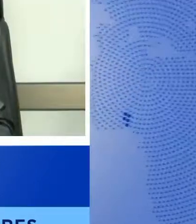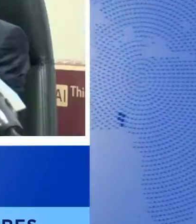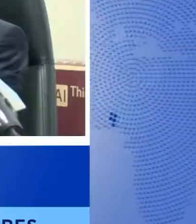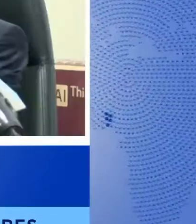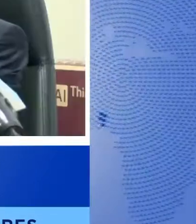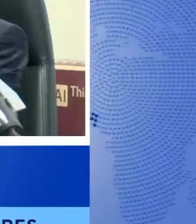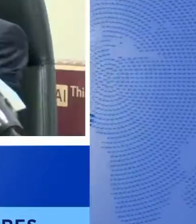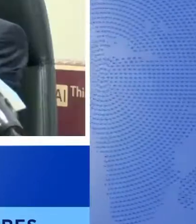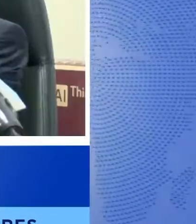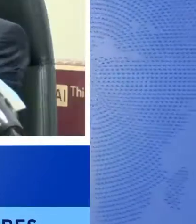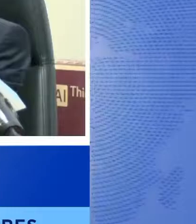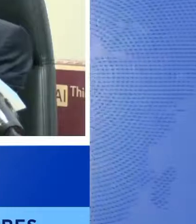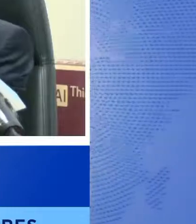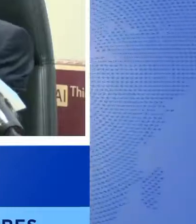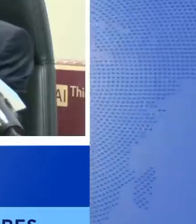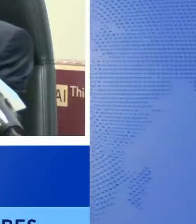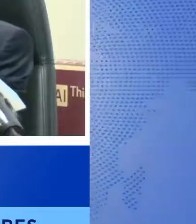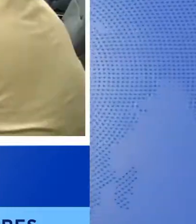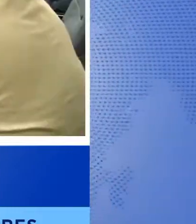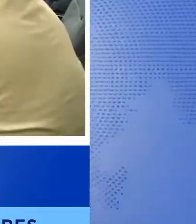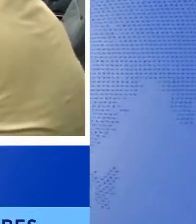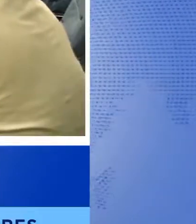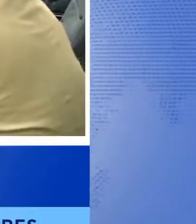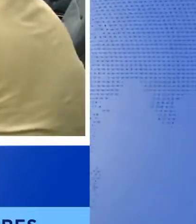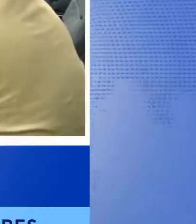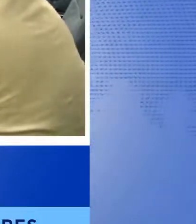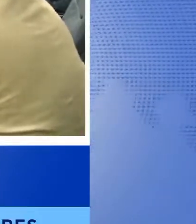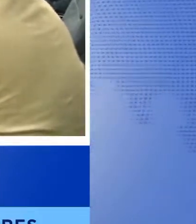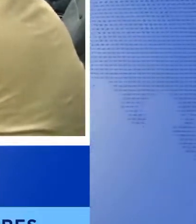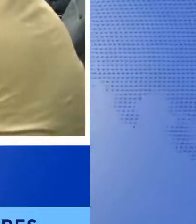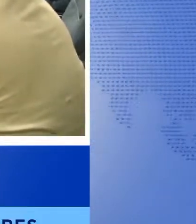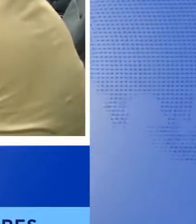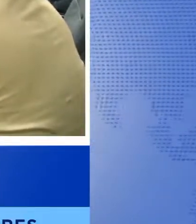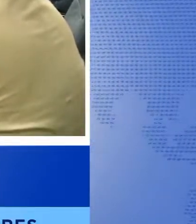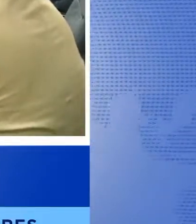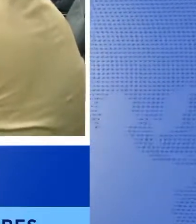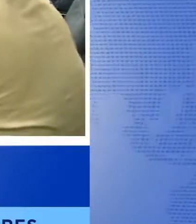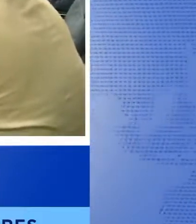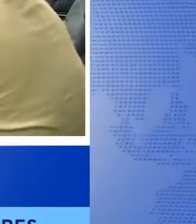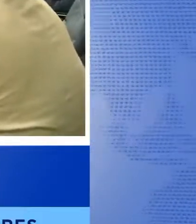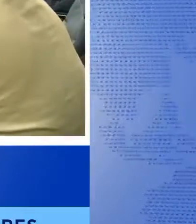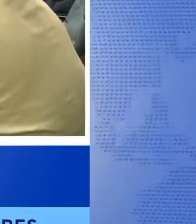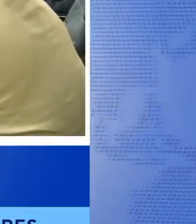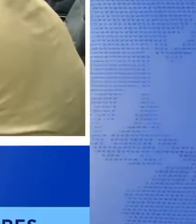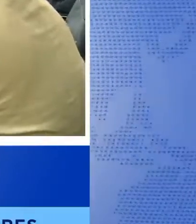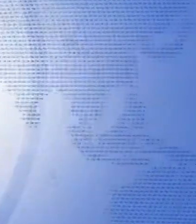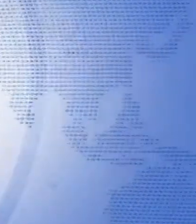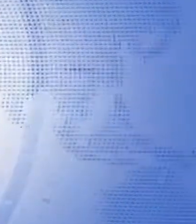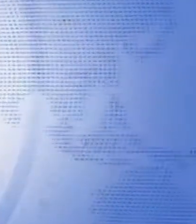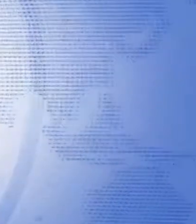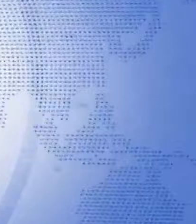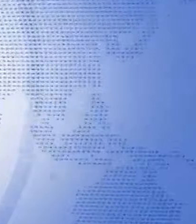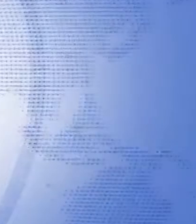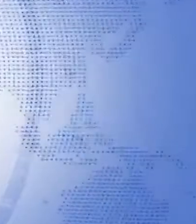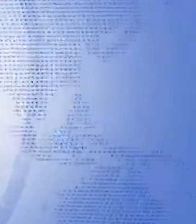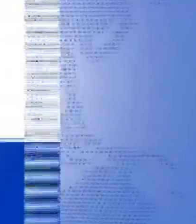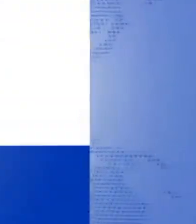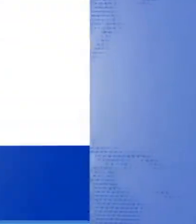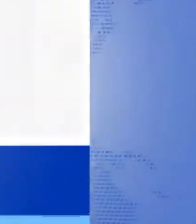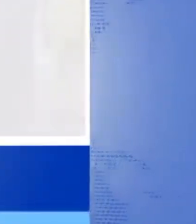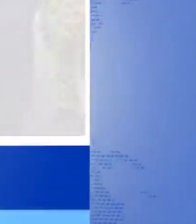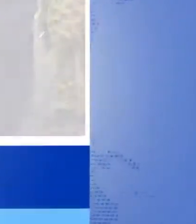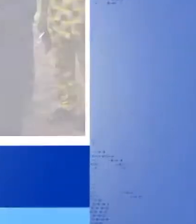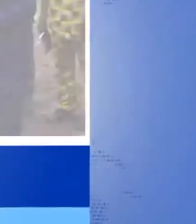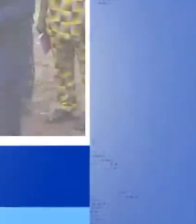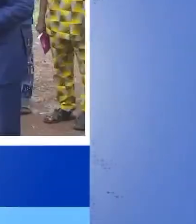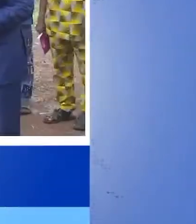les recommandations sont-elles réellement suivies relativement au respect des mesures barrières? Eh bien, le gouvernement est allé faire le constat, c'était